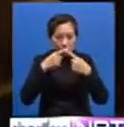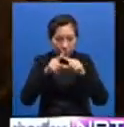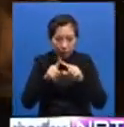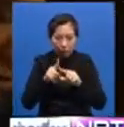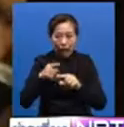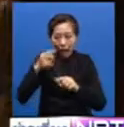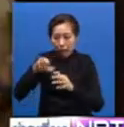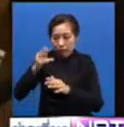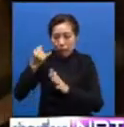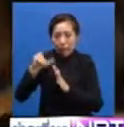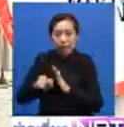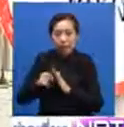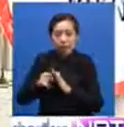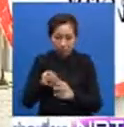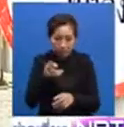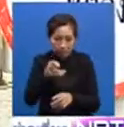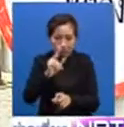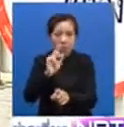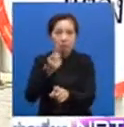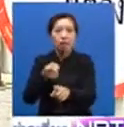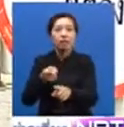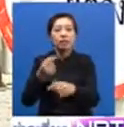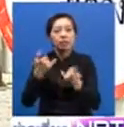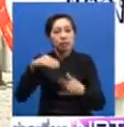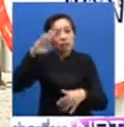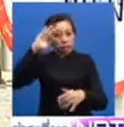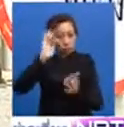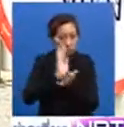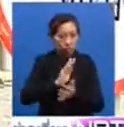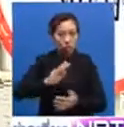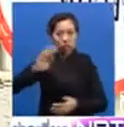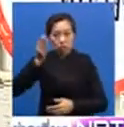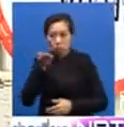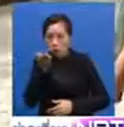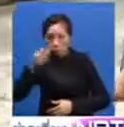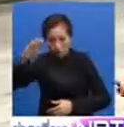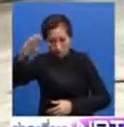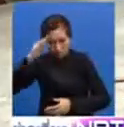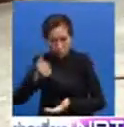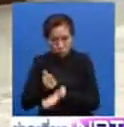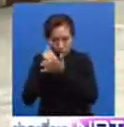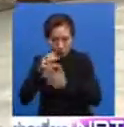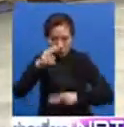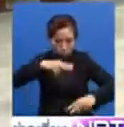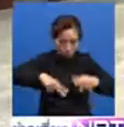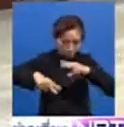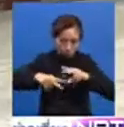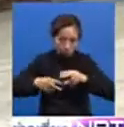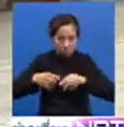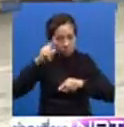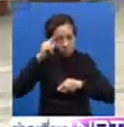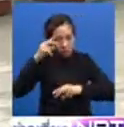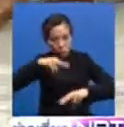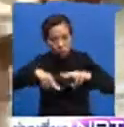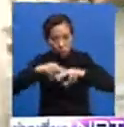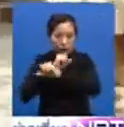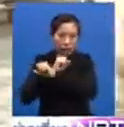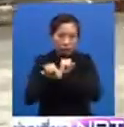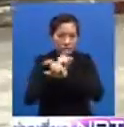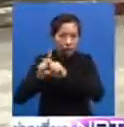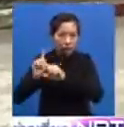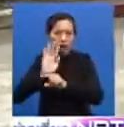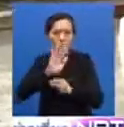จากนี้ตำรวจนครบาลปทุมวันจะประสานไปยังทหารของกำลังสายตรวจร่วมเพิ่มเติมเพื่อรักษาความปลอดภัยโดยรอบ